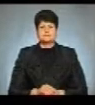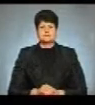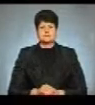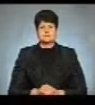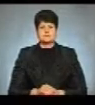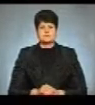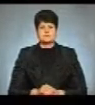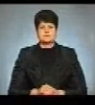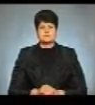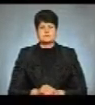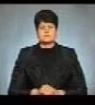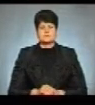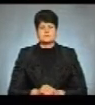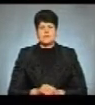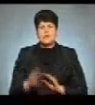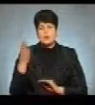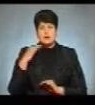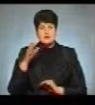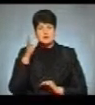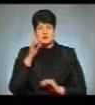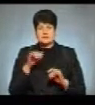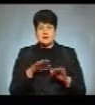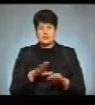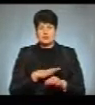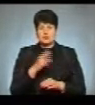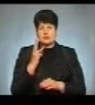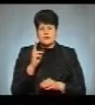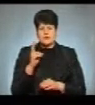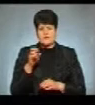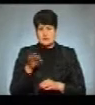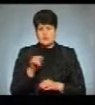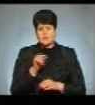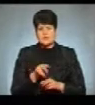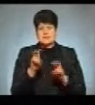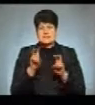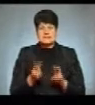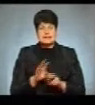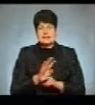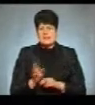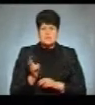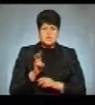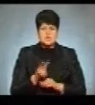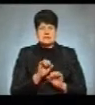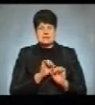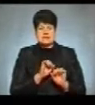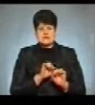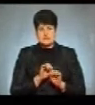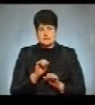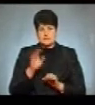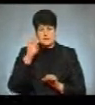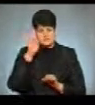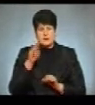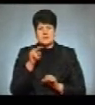новини. Попереднє слухання у справі було 3 квітня. Тоді на засідання не з'явилися захисники підозрюваних